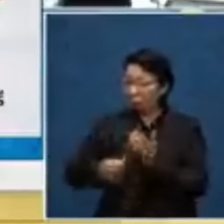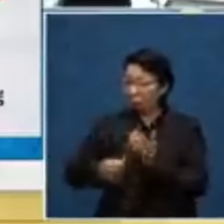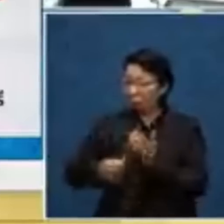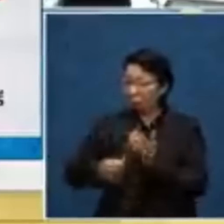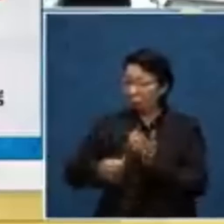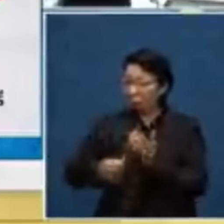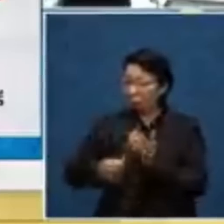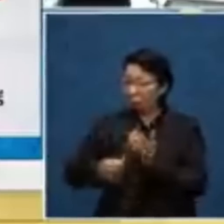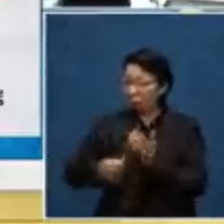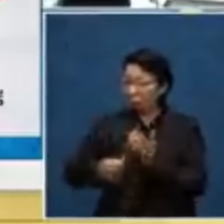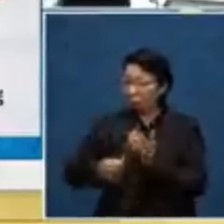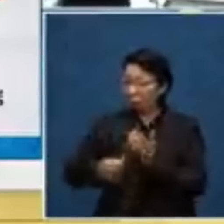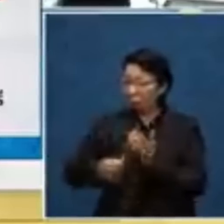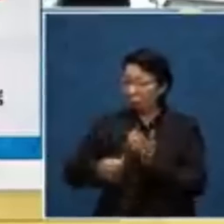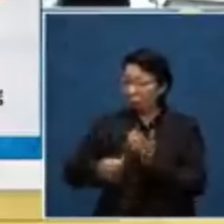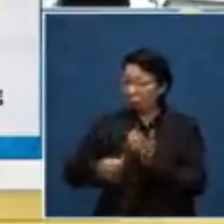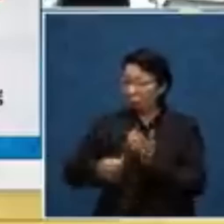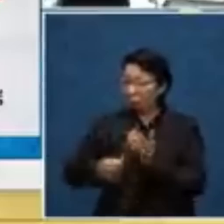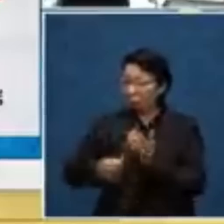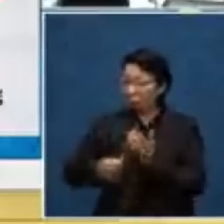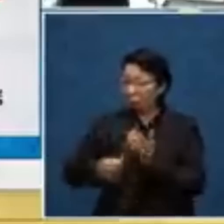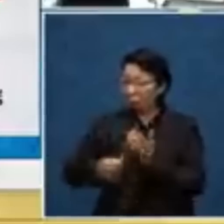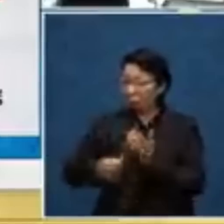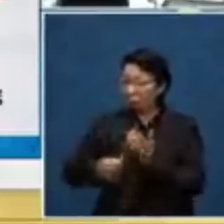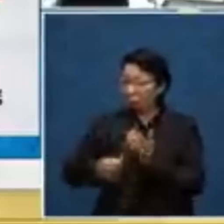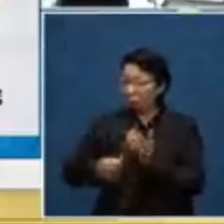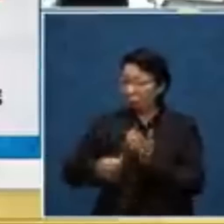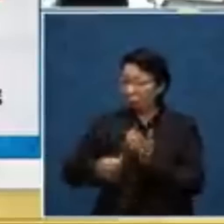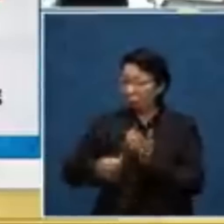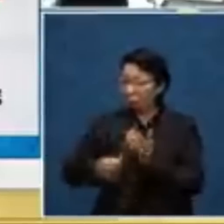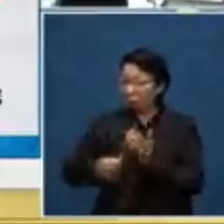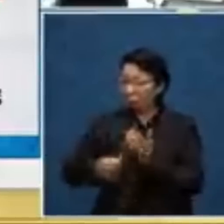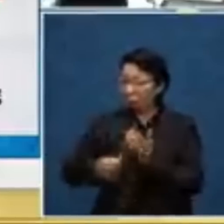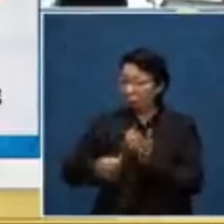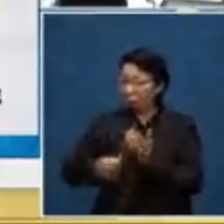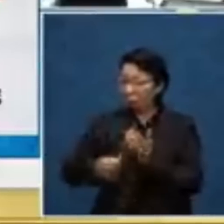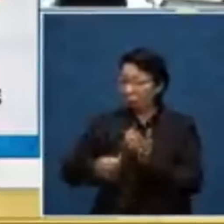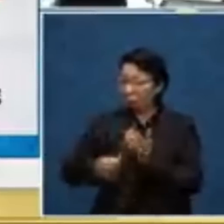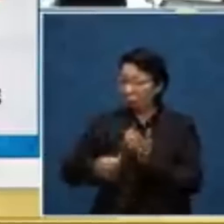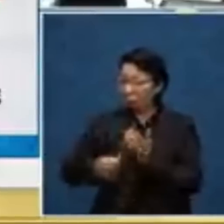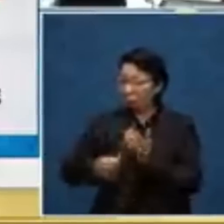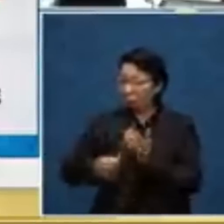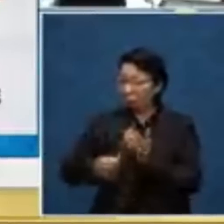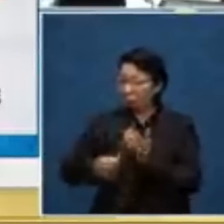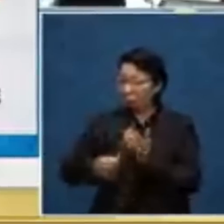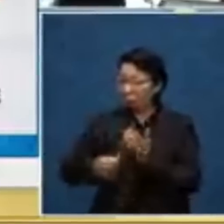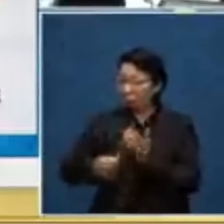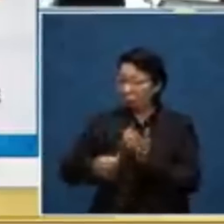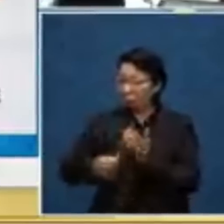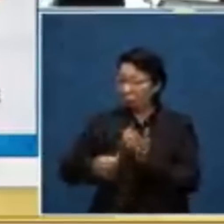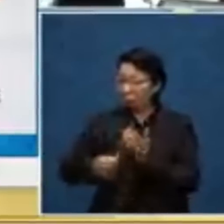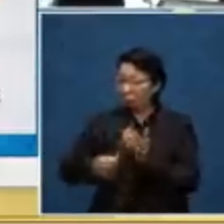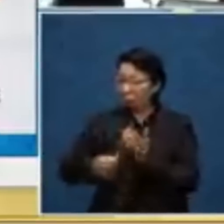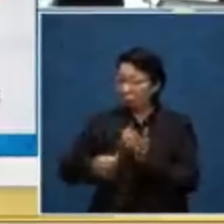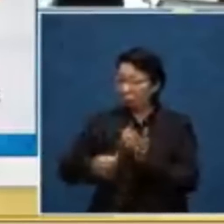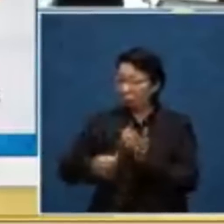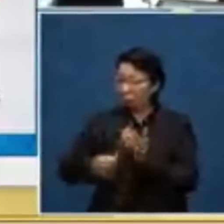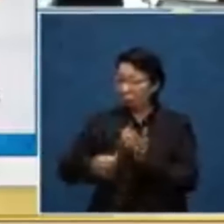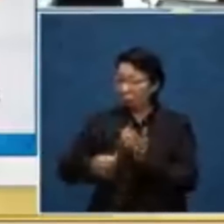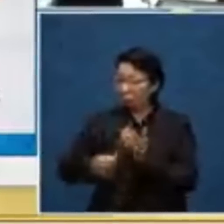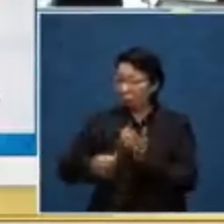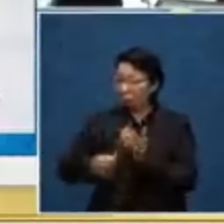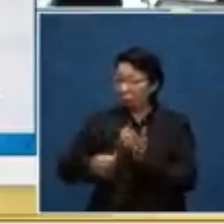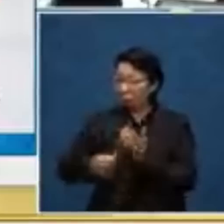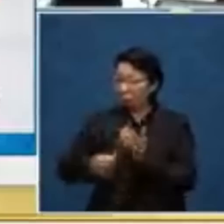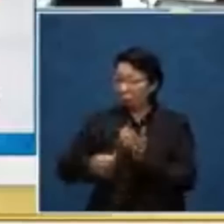เมกะวัตต์ค่ะและเมื่อนำมารวมกันจะเป็น 29.7 เมกะวัตต์โดย3โรงนี้ที่เห็นอยู่นะคะตั้ง